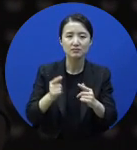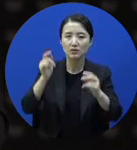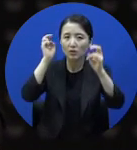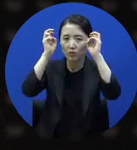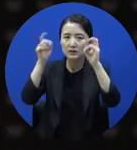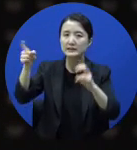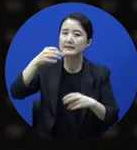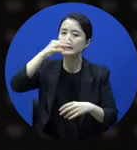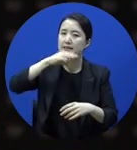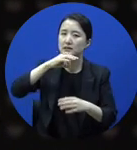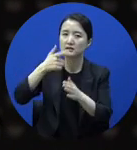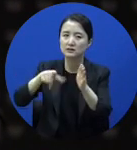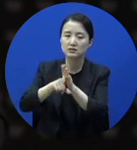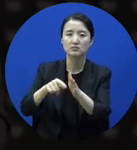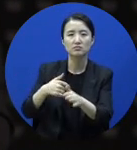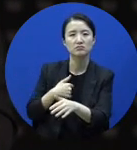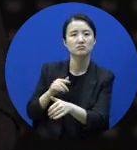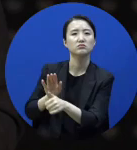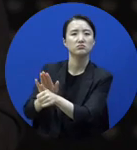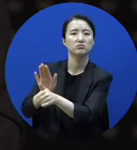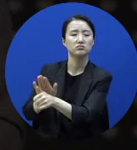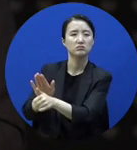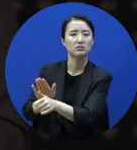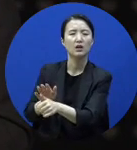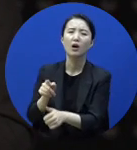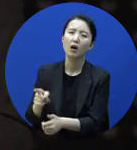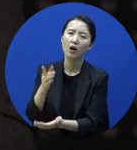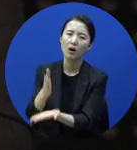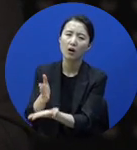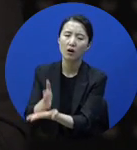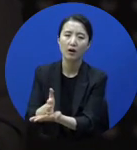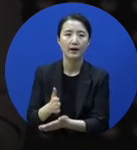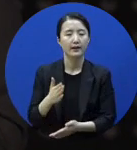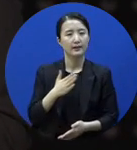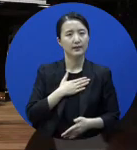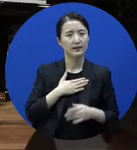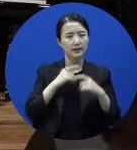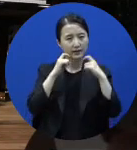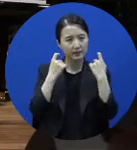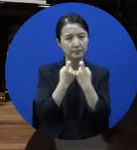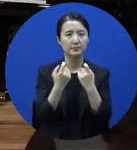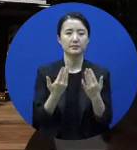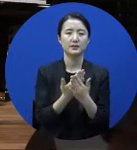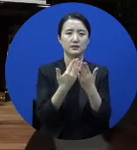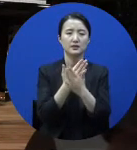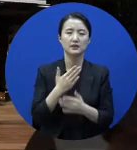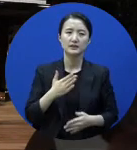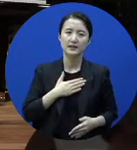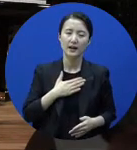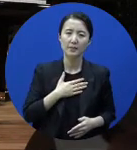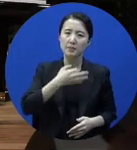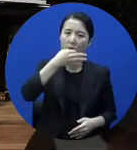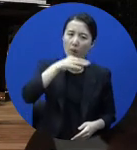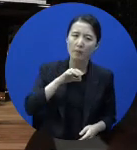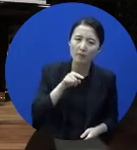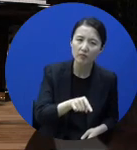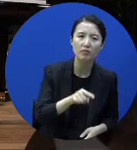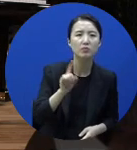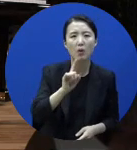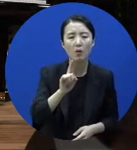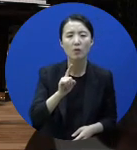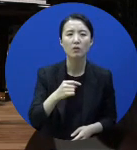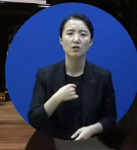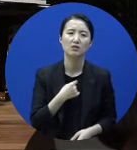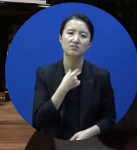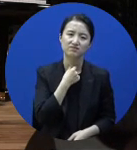보니까 내일을 좀 찾고 싶은 거예요. 내일을 찾고 싶은 부분들이 갖는 거고, 두 번째는 직장은 이제 직급이 올라가면서부터